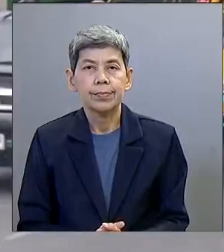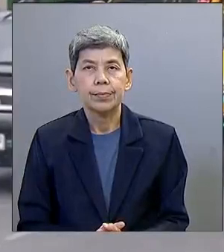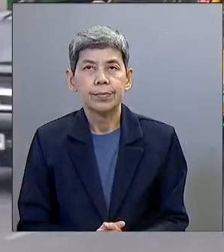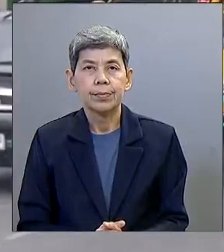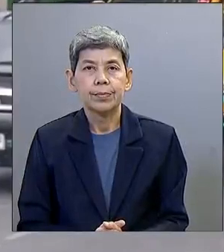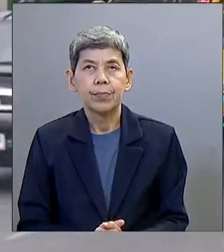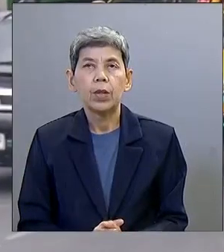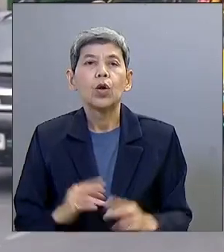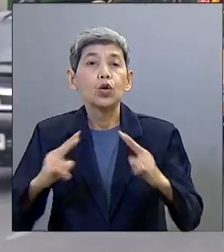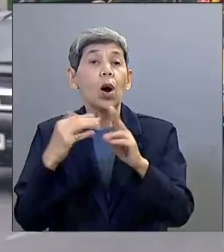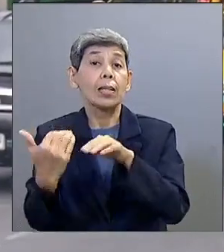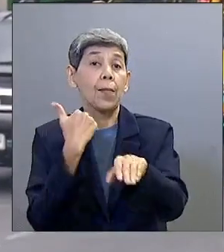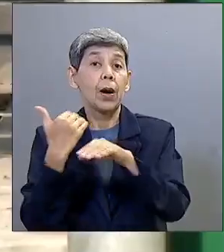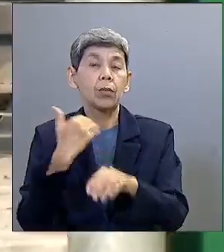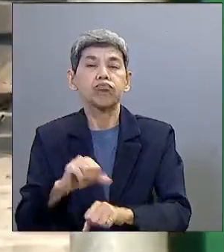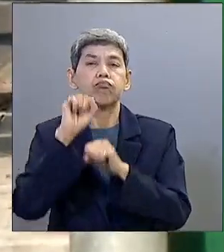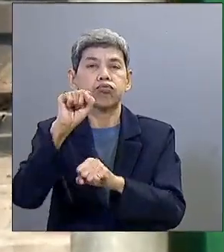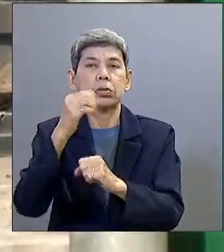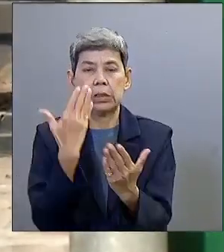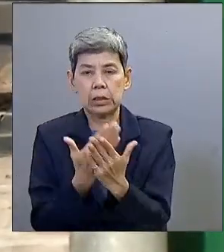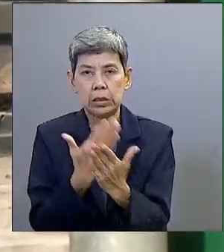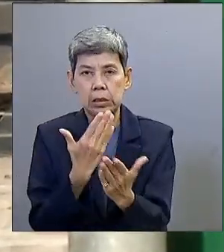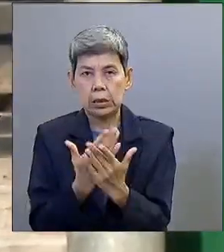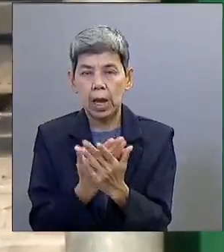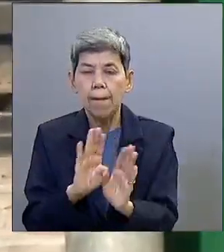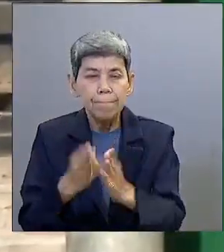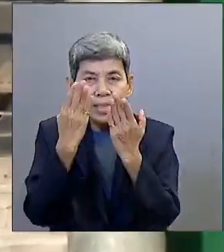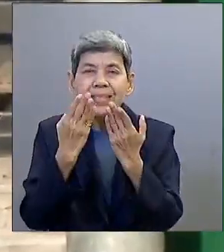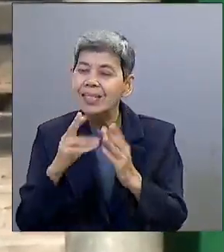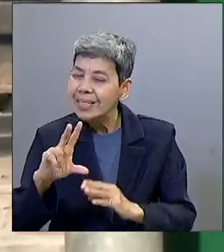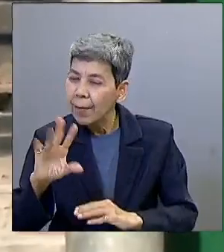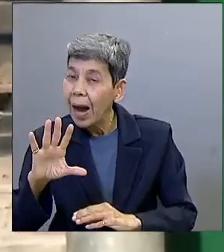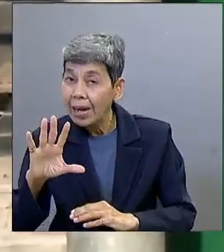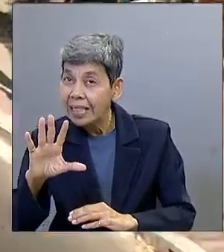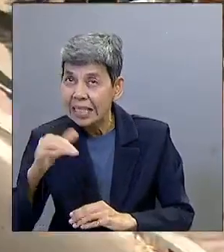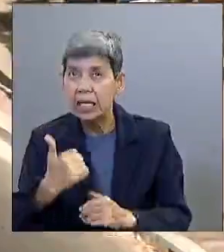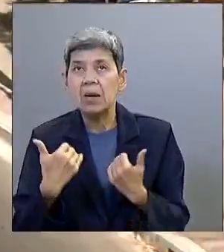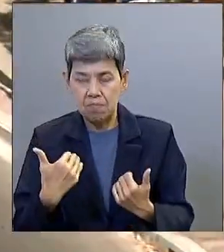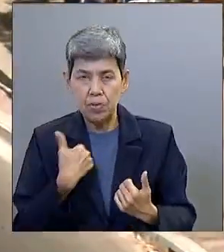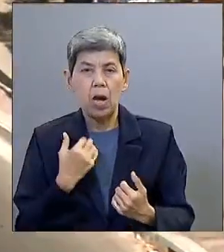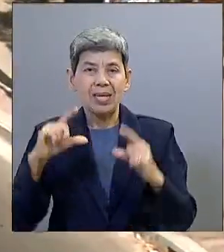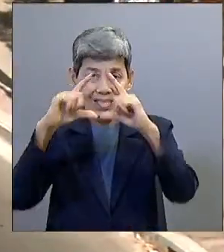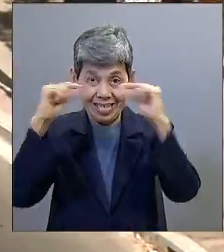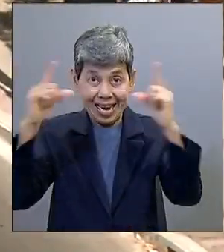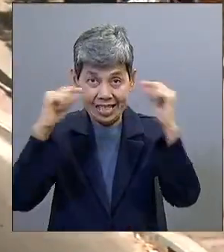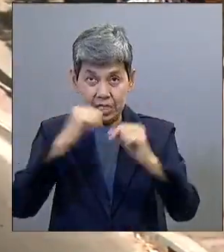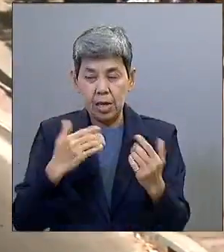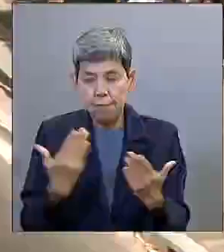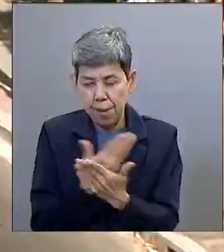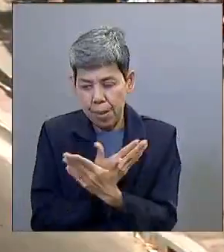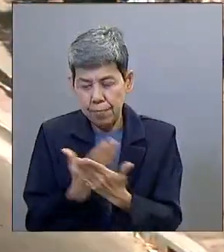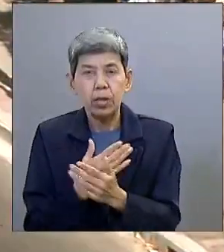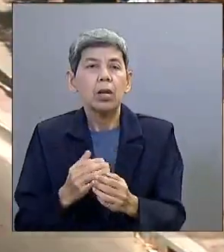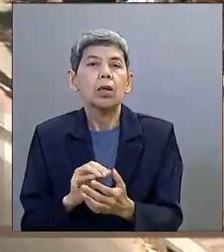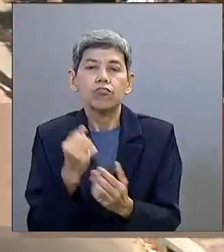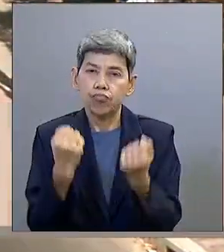หลังจากที่กระทรวงคมนาคมได้ประกาศปรับอัตราค่าโดยสารรถแท็กซี่ในเขตกรุงเทพมหานครก็ทำให้รถแท็กซี่ค่ะต้องปรับอัตราค่า